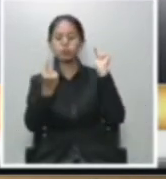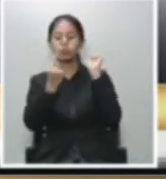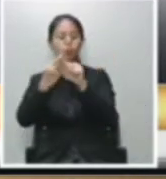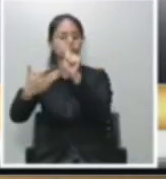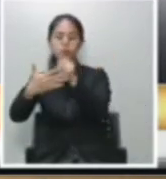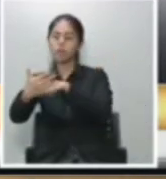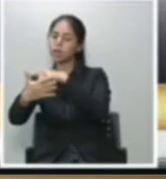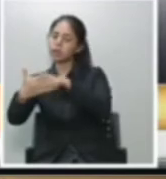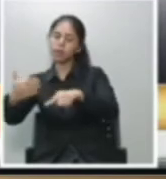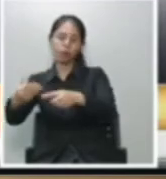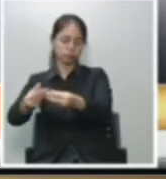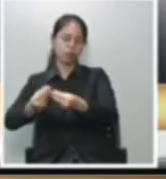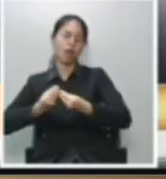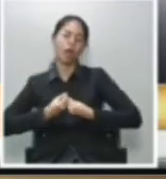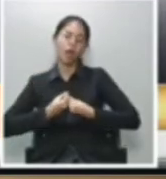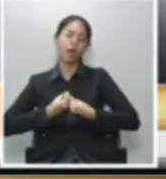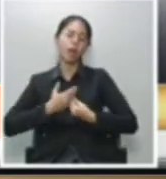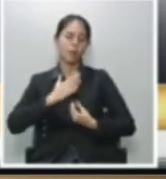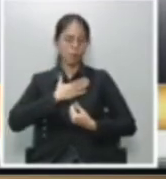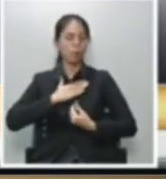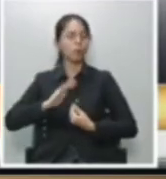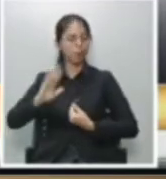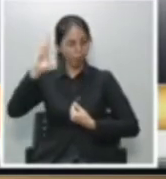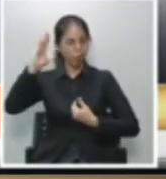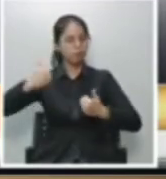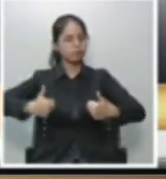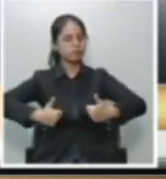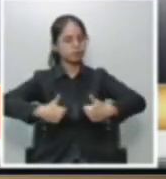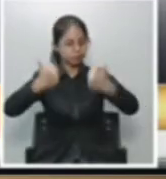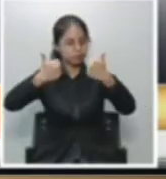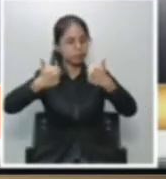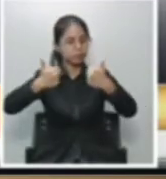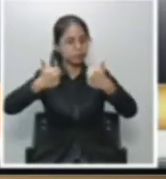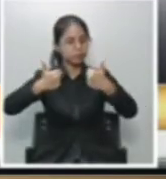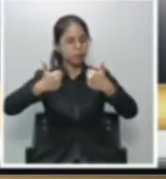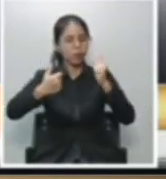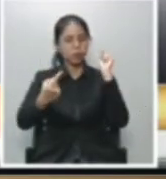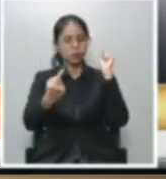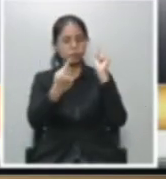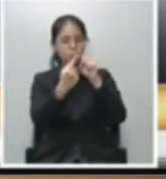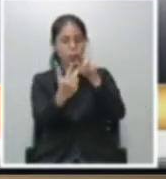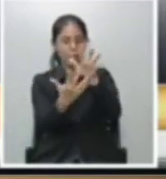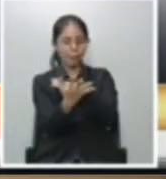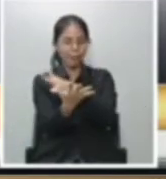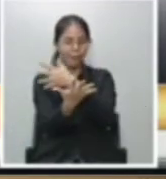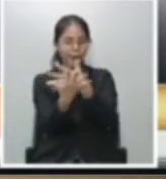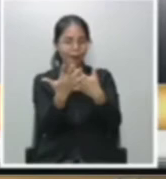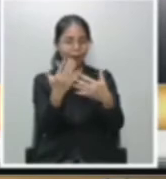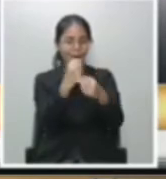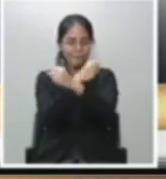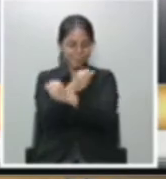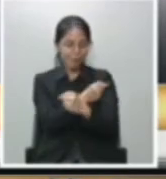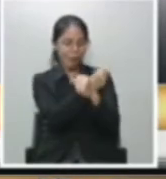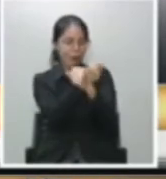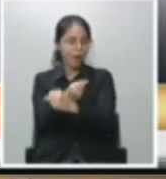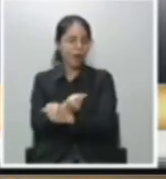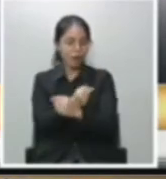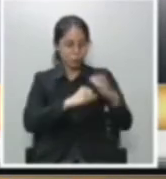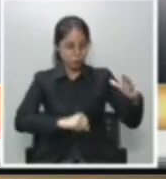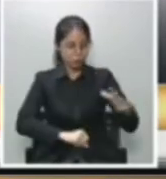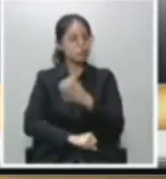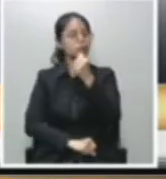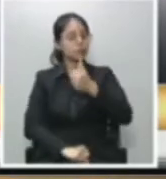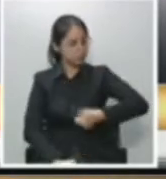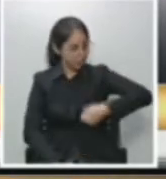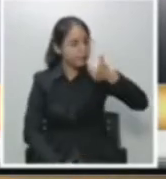ไตยผมขอท้าทายท่านนะได้สร้างมาตรการป้องกันการยึดอำนาจอีกในอนาคตได้ไห